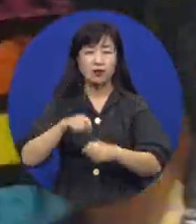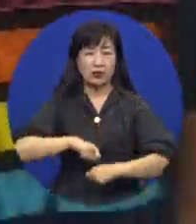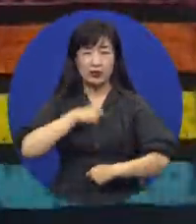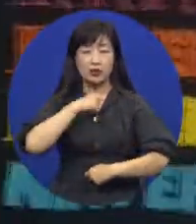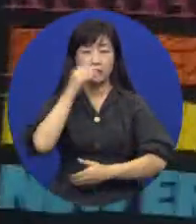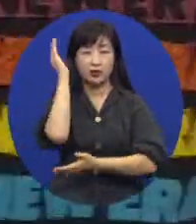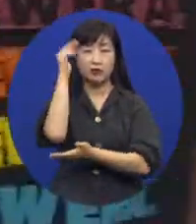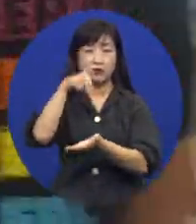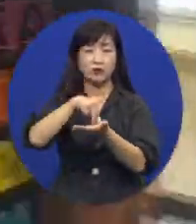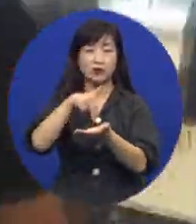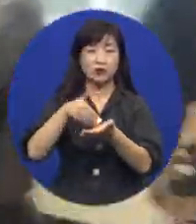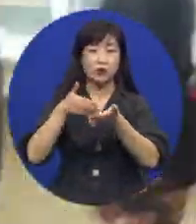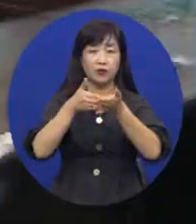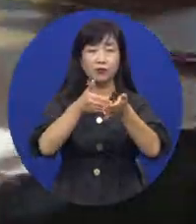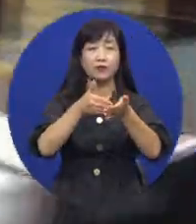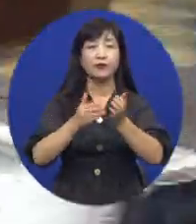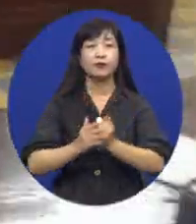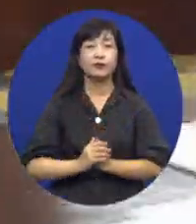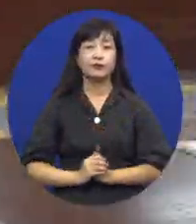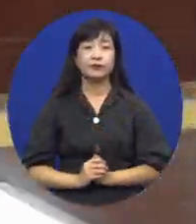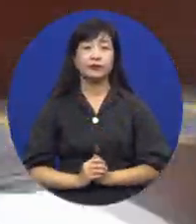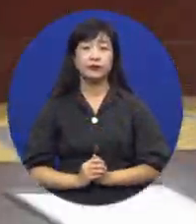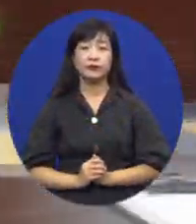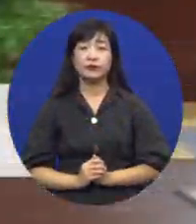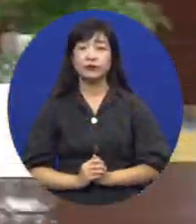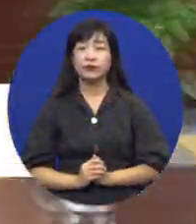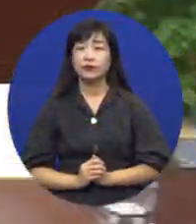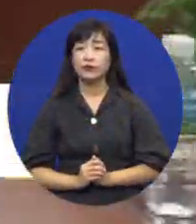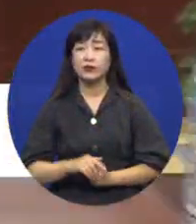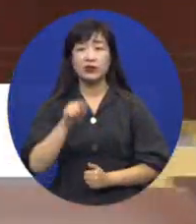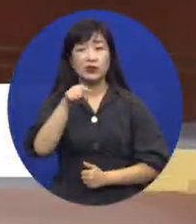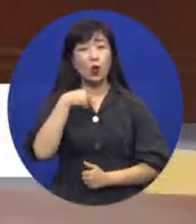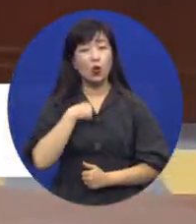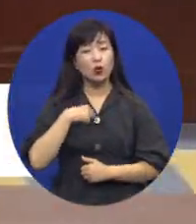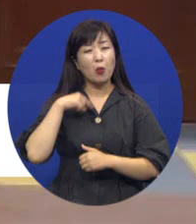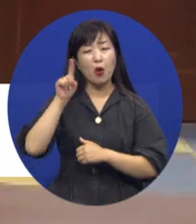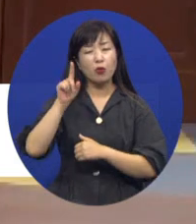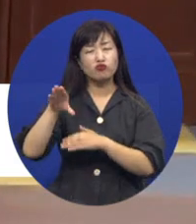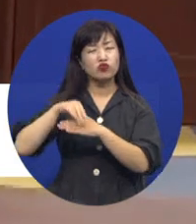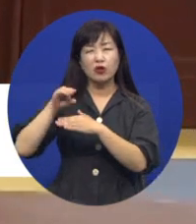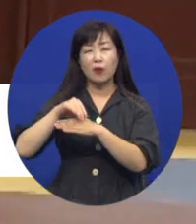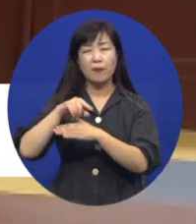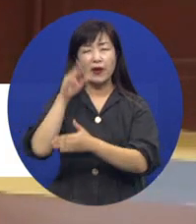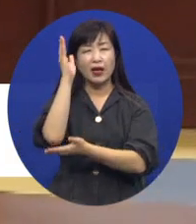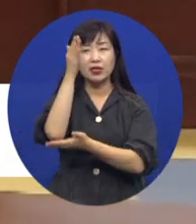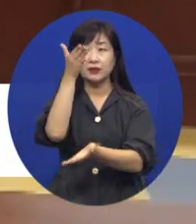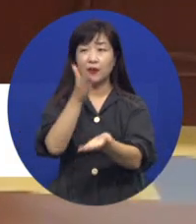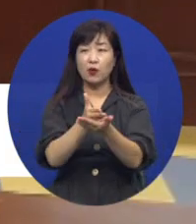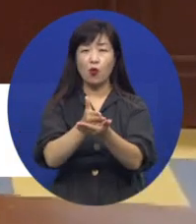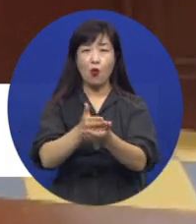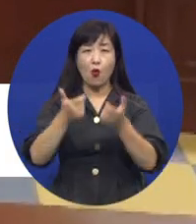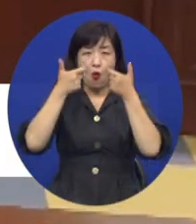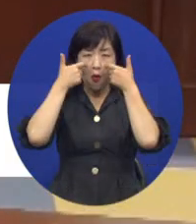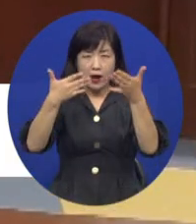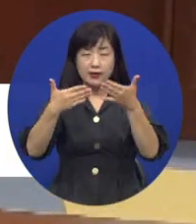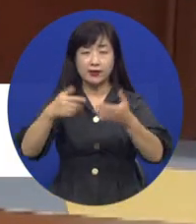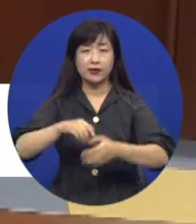밝히라며 요구한 것입니다. 그거 옷에만 묻은 거 가지고 뭐라 하지 마시고 정확하게